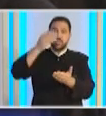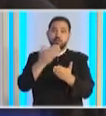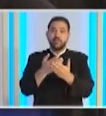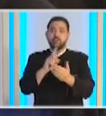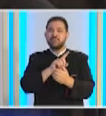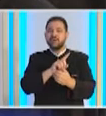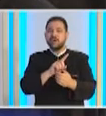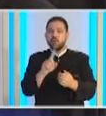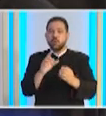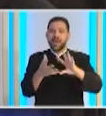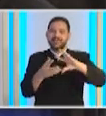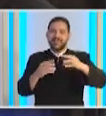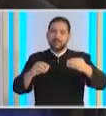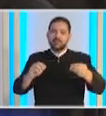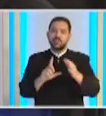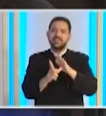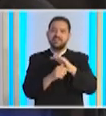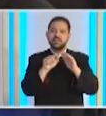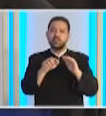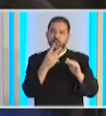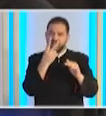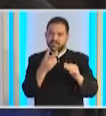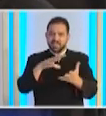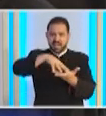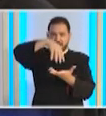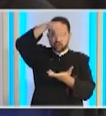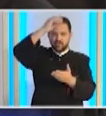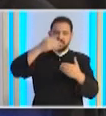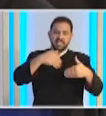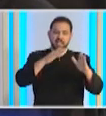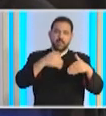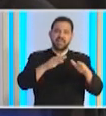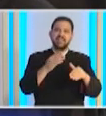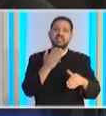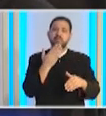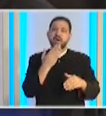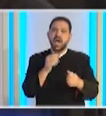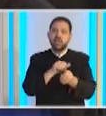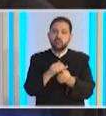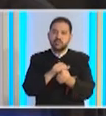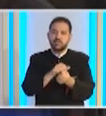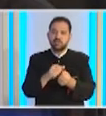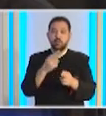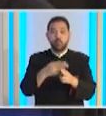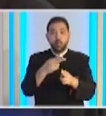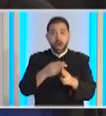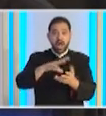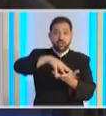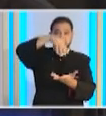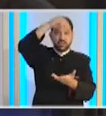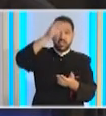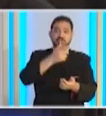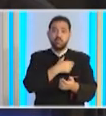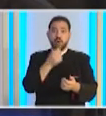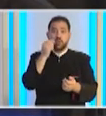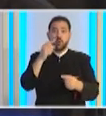pentru că doar vindecat din punct de vedere sufletește, doar îndepărtând păcatul, care înseamnă boală sufletească, poate